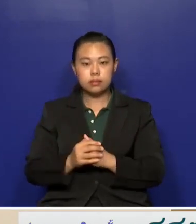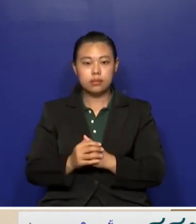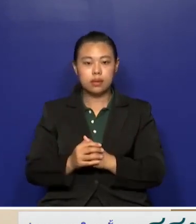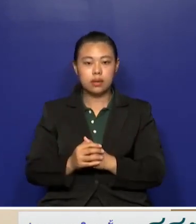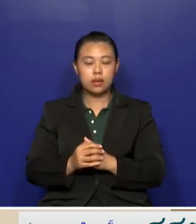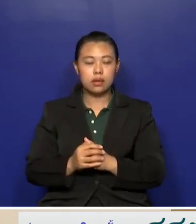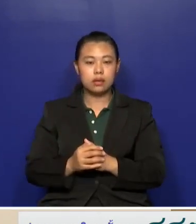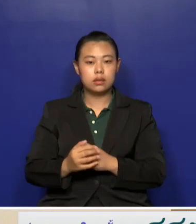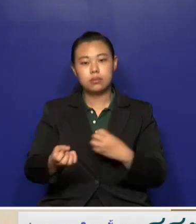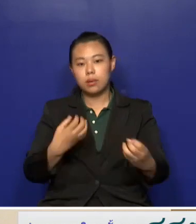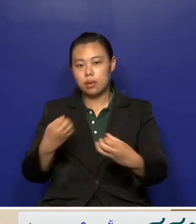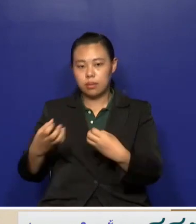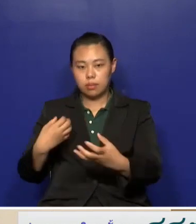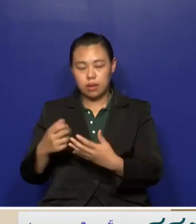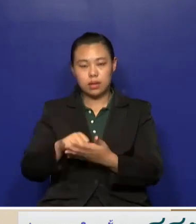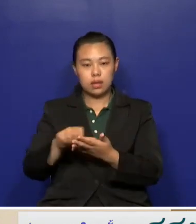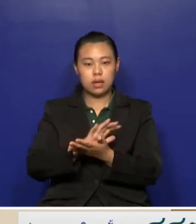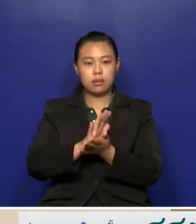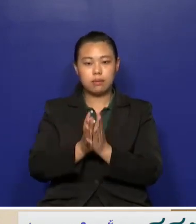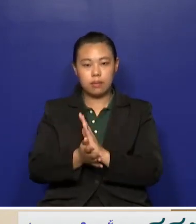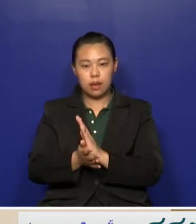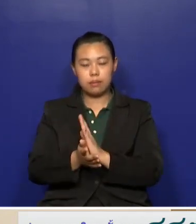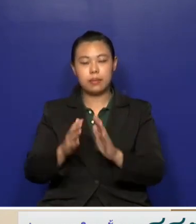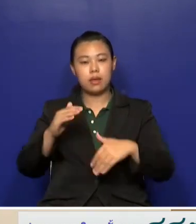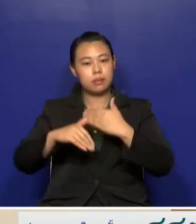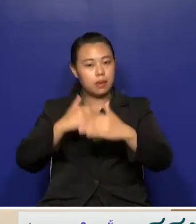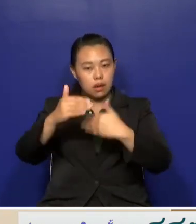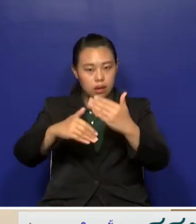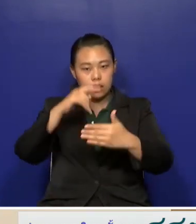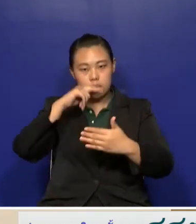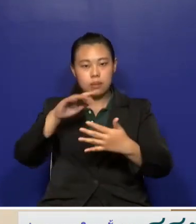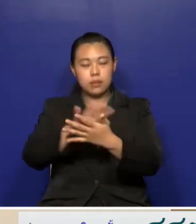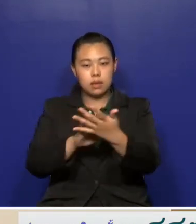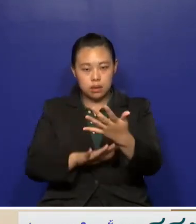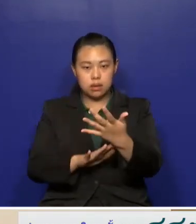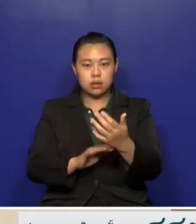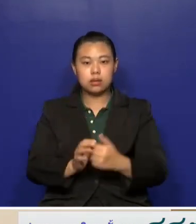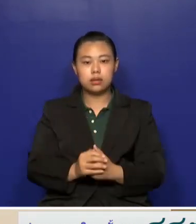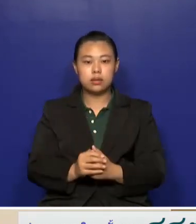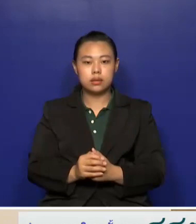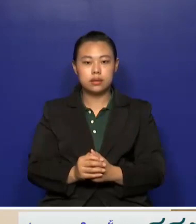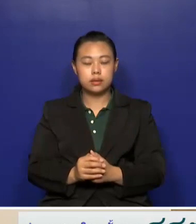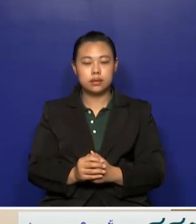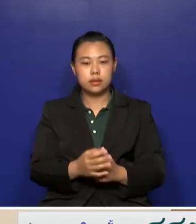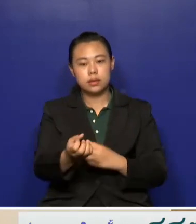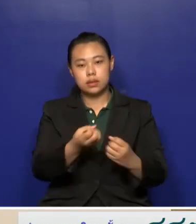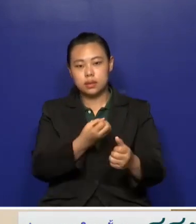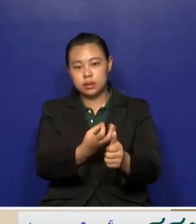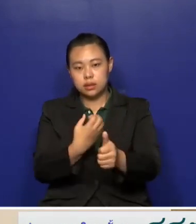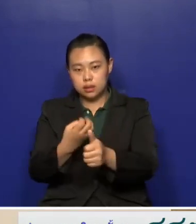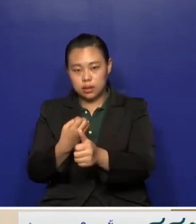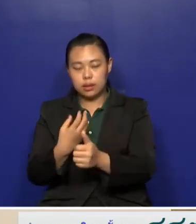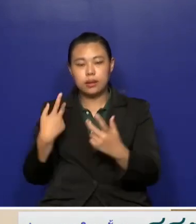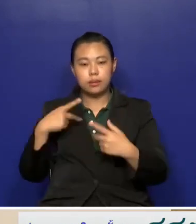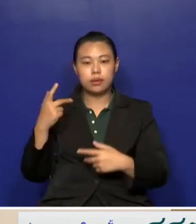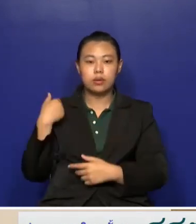กในวันนี้นะครับไปปรับปรุงแล้วก็เร่งรัดการขับเคลื่อนการปฏิรูปประเทศนะครับโดยเฉพาะข้อเสนอที่เป็นประโยชน์จากท่านสมาชิกนะครับโด